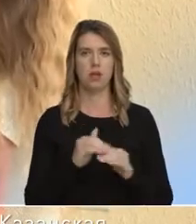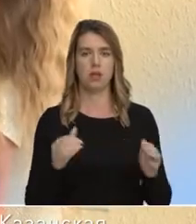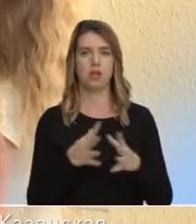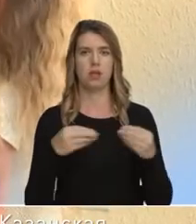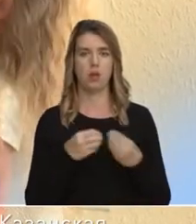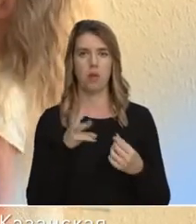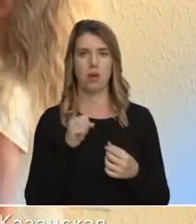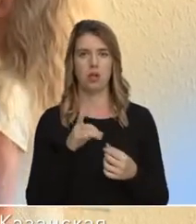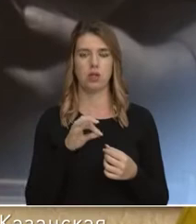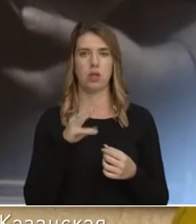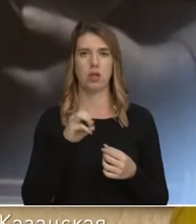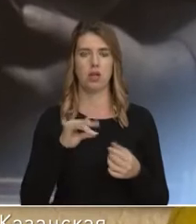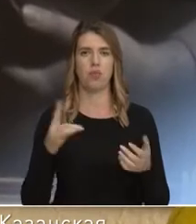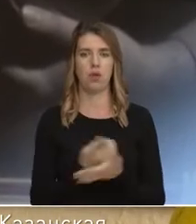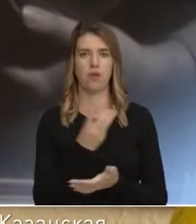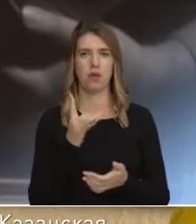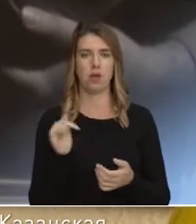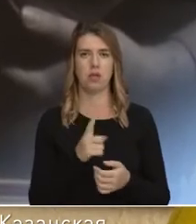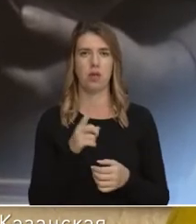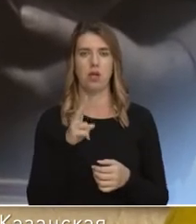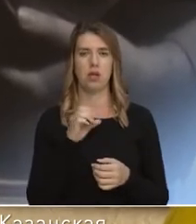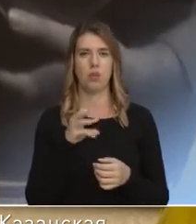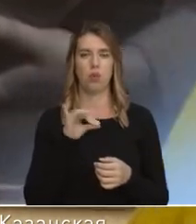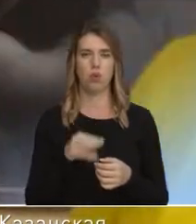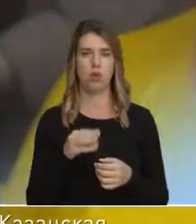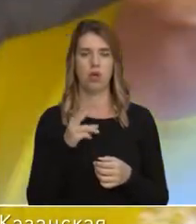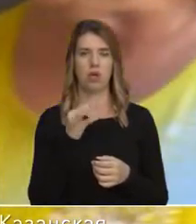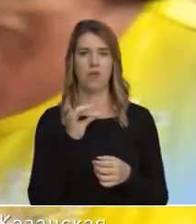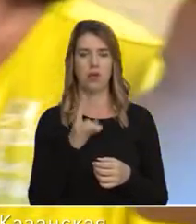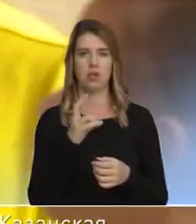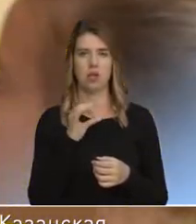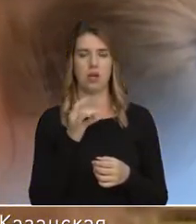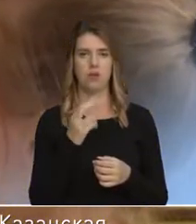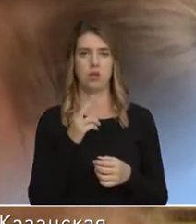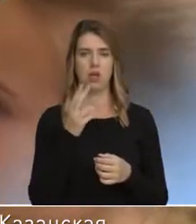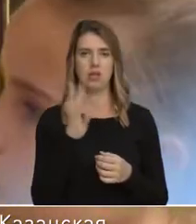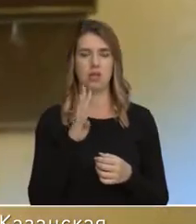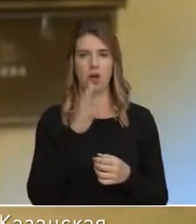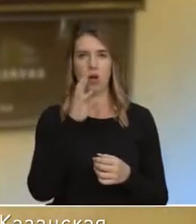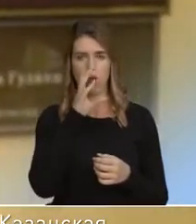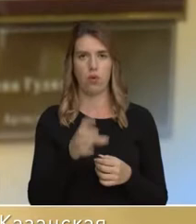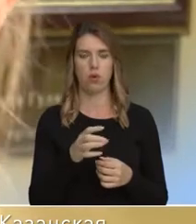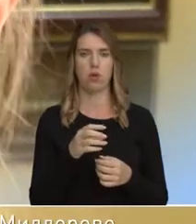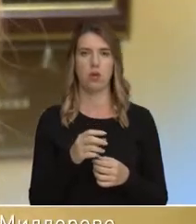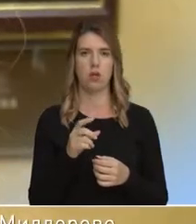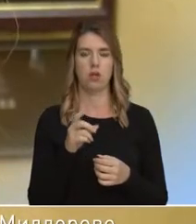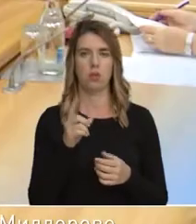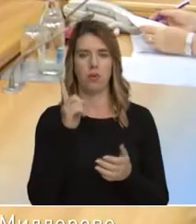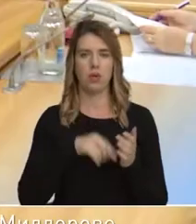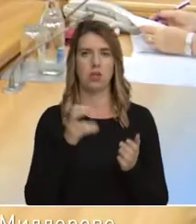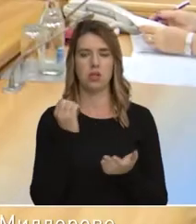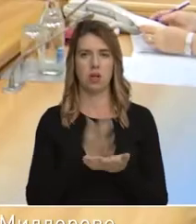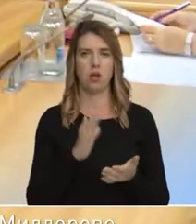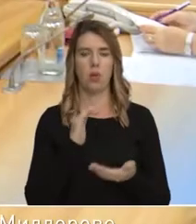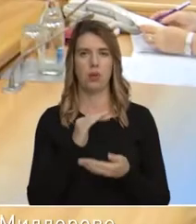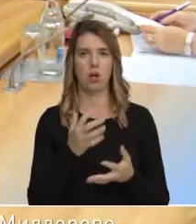Дети семьи Марченко в театре впервые. Дебют выпал на спектакль «Иван Царевич и Серый Волк». Что едут в Ростов, в театре Горького поверили не сразу.